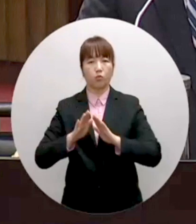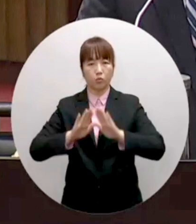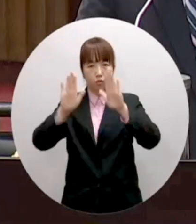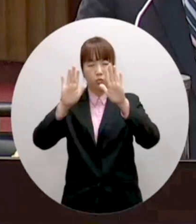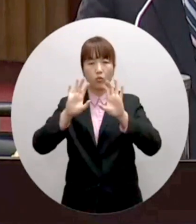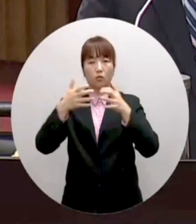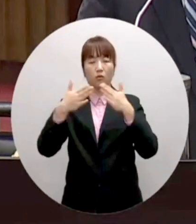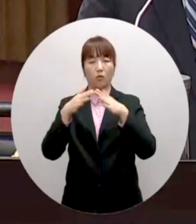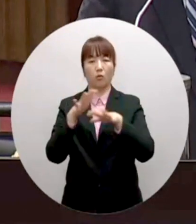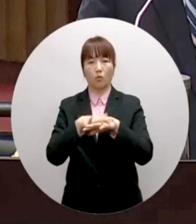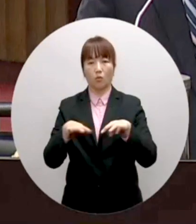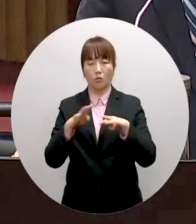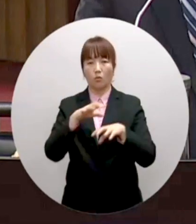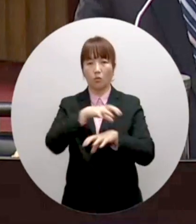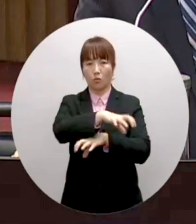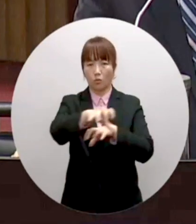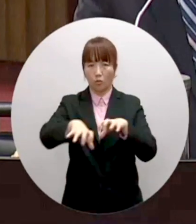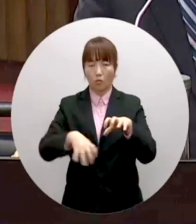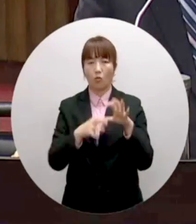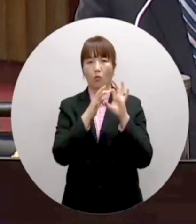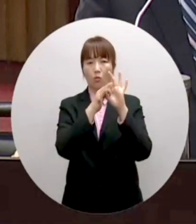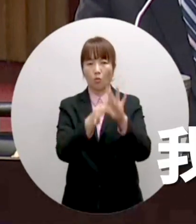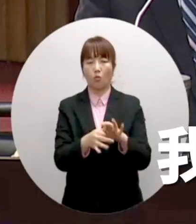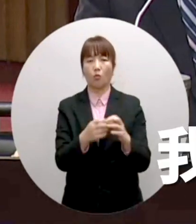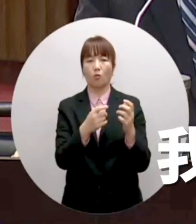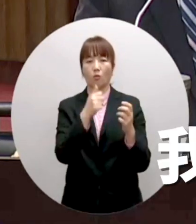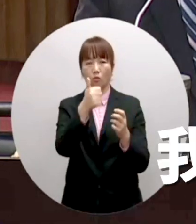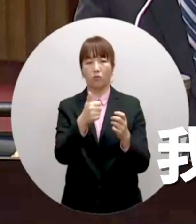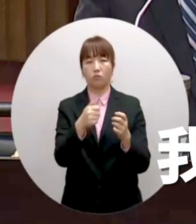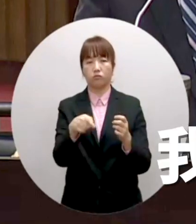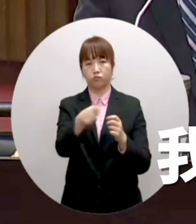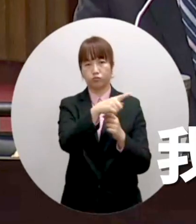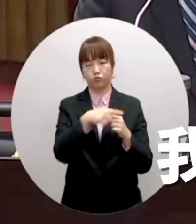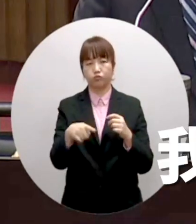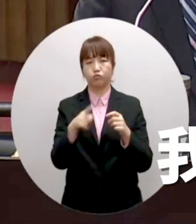国家安全、环境永续，我们会往这一方面来努力。